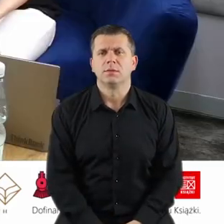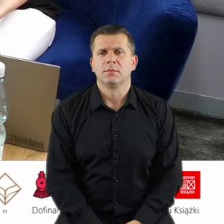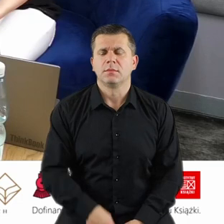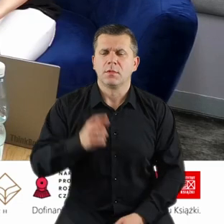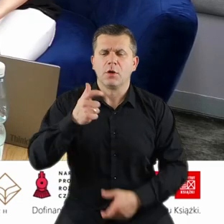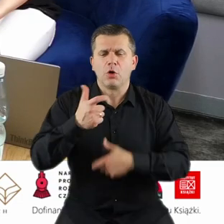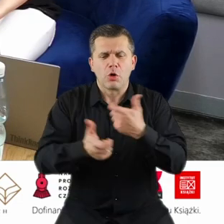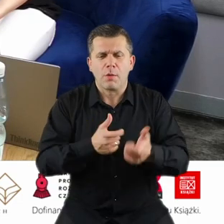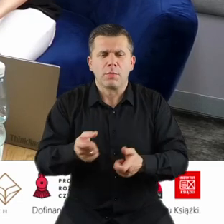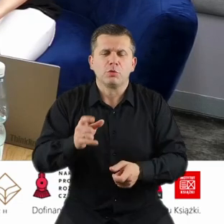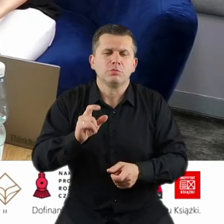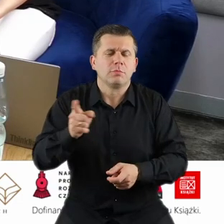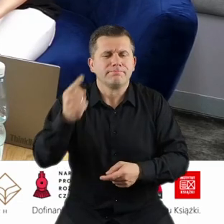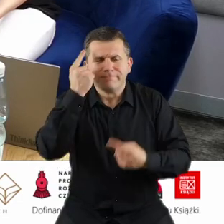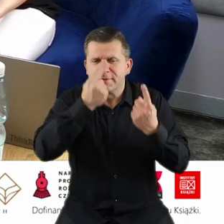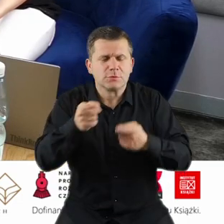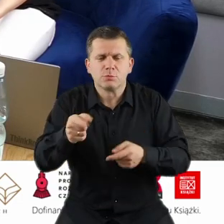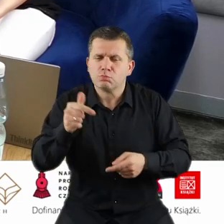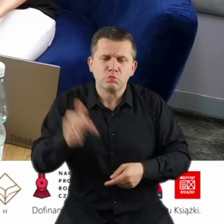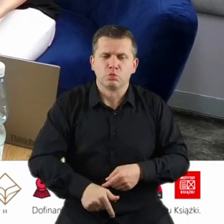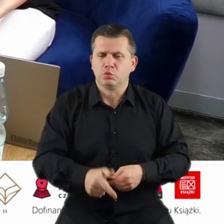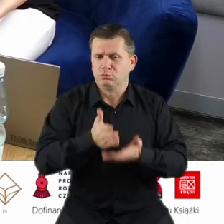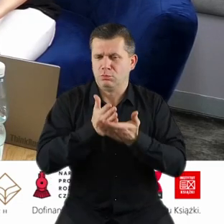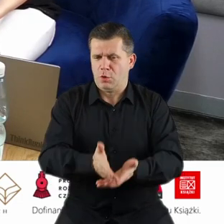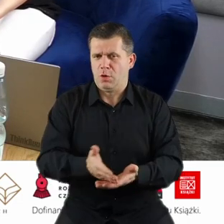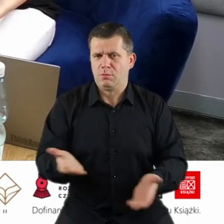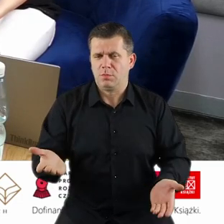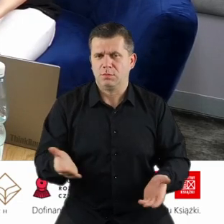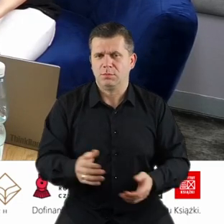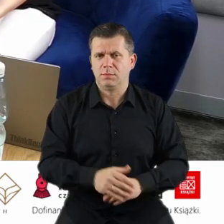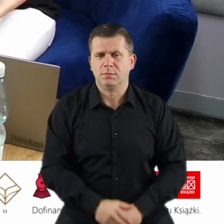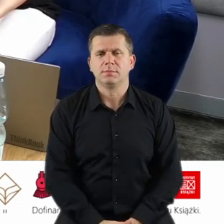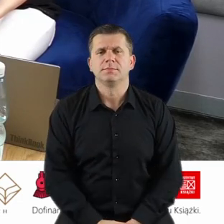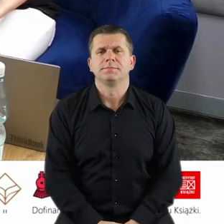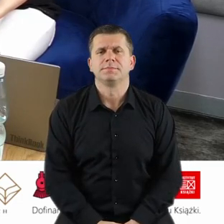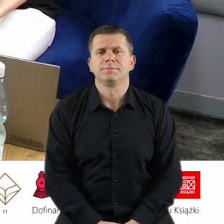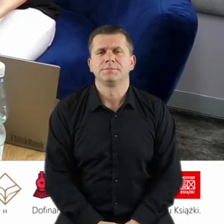jakby robiła to, co do niej należało. I zmagając się też,